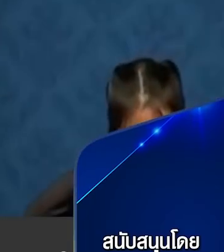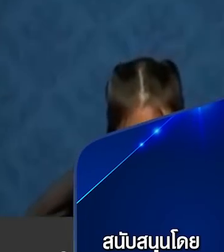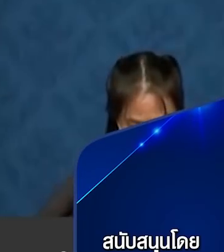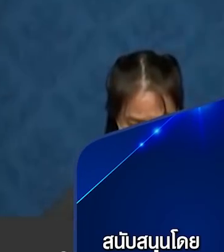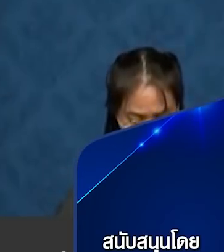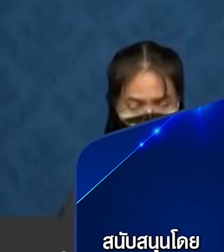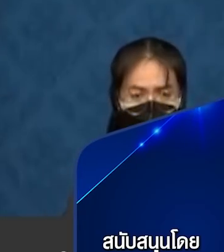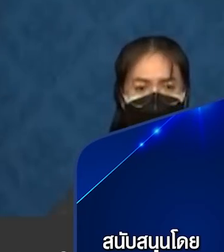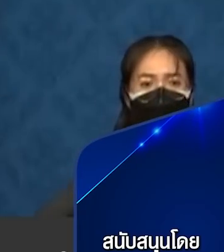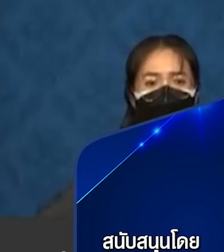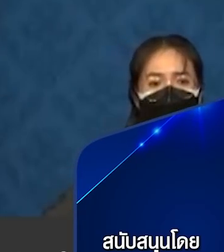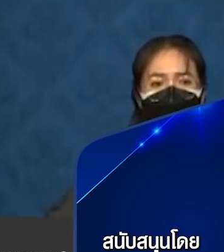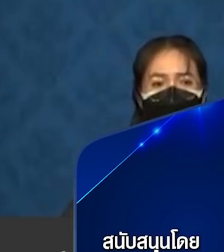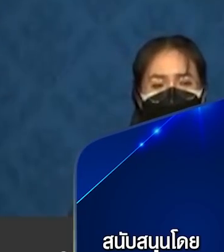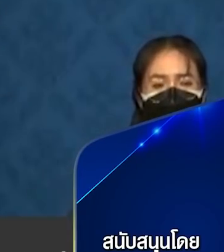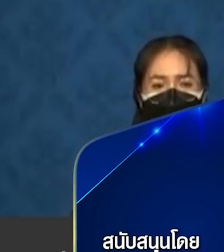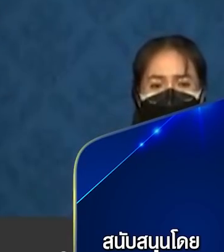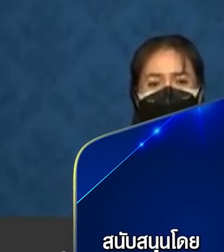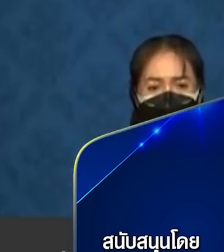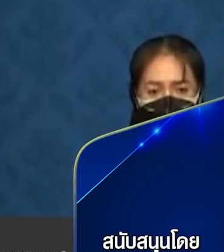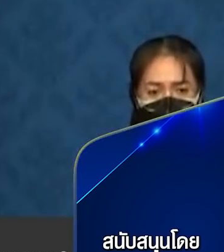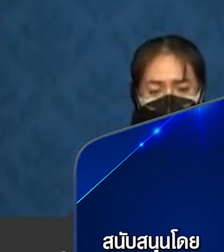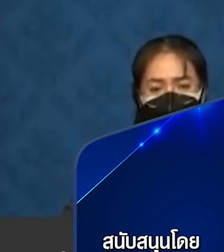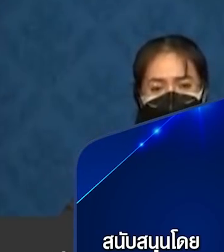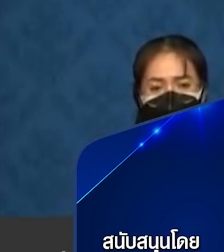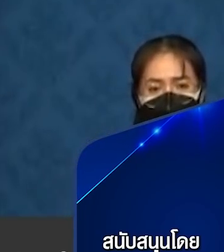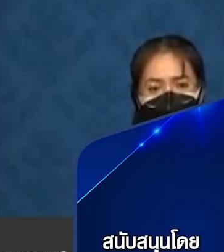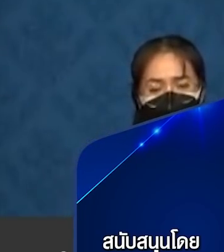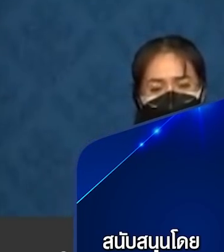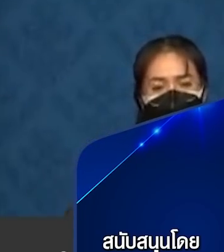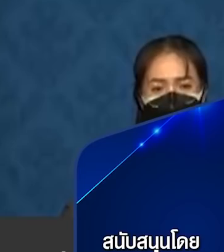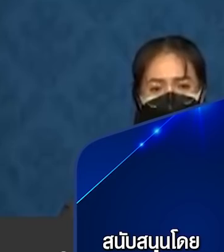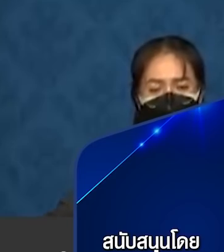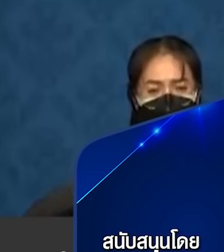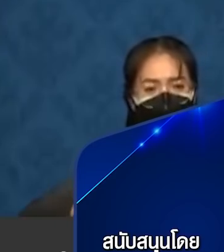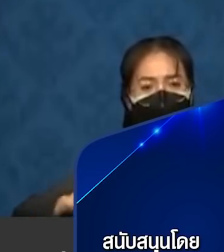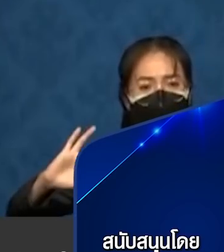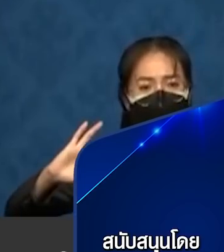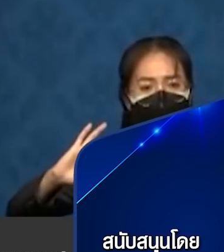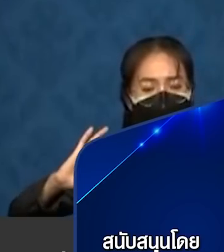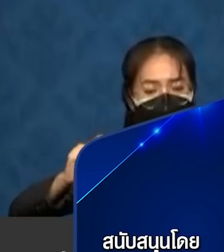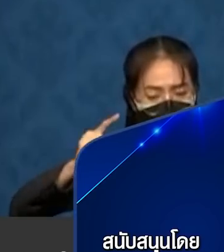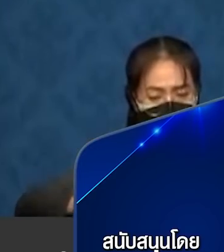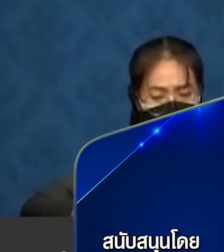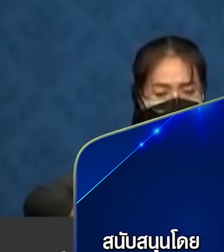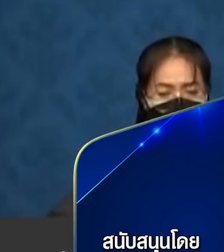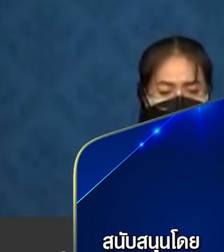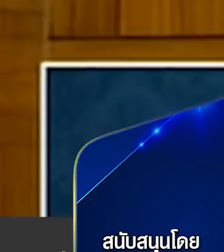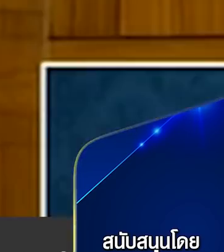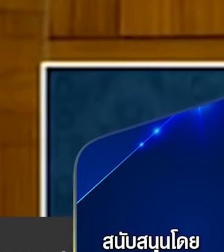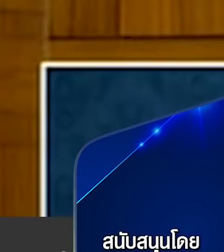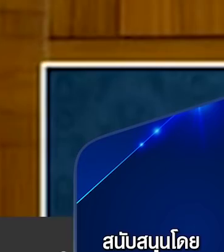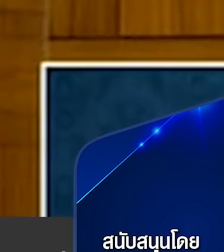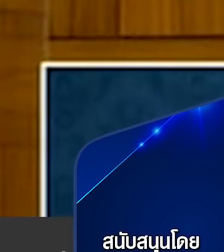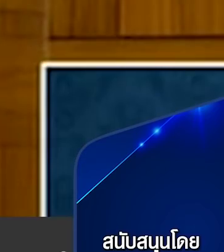อาจกระโทกสมาชิกวุฒิสภาลุกขึ้นประท้วงนางสาวชนทิชาว่าพูดวกไปวนมาและมีการใส่ร้ายโ